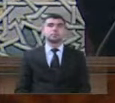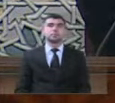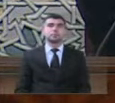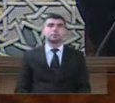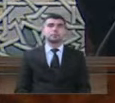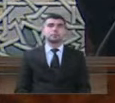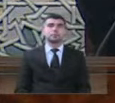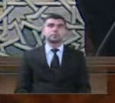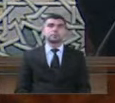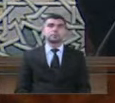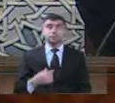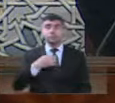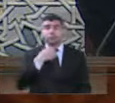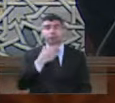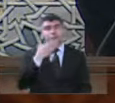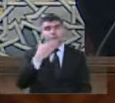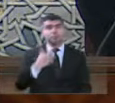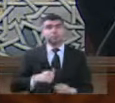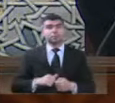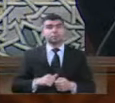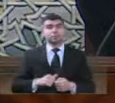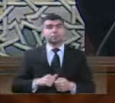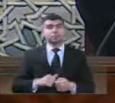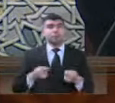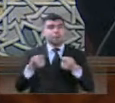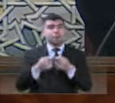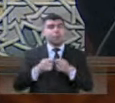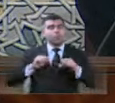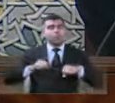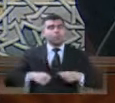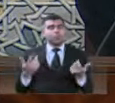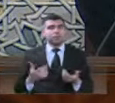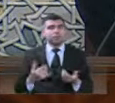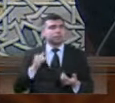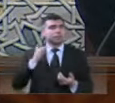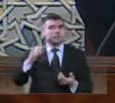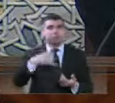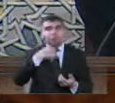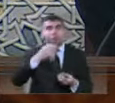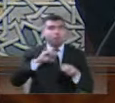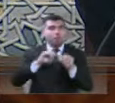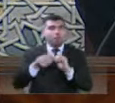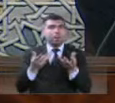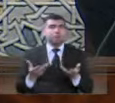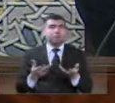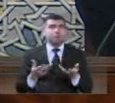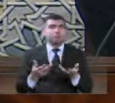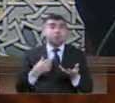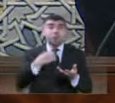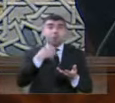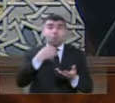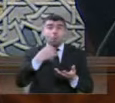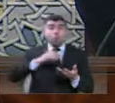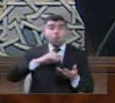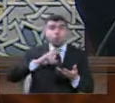لا شكرا السيد النائب المحترم، فهادشي اللي قلتي صحيح دائما تنقولها، ولكن راه هادشي خص دروج فاش نصحوا